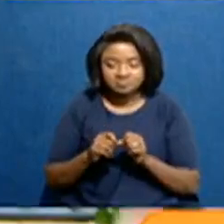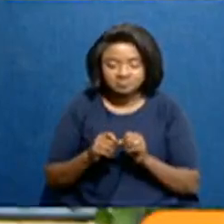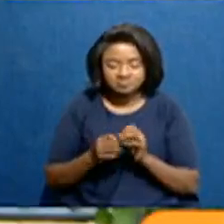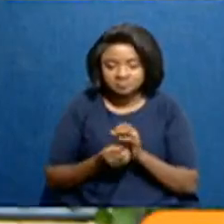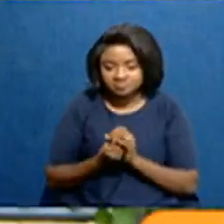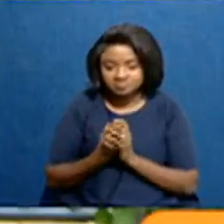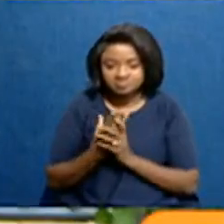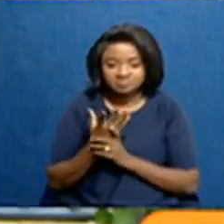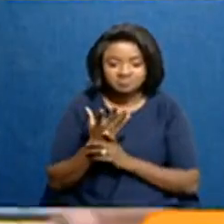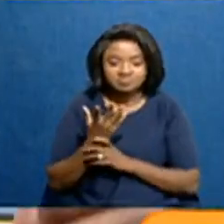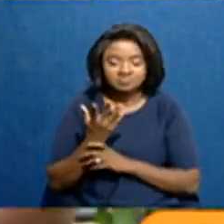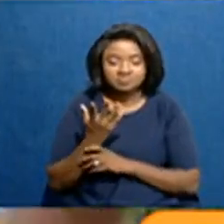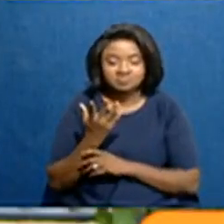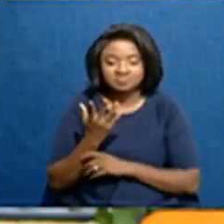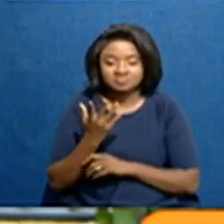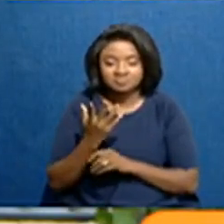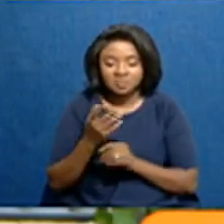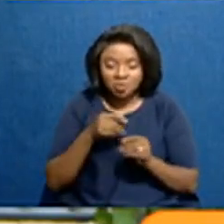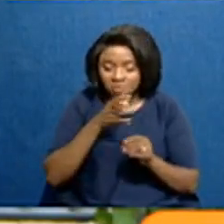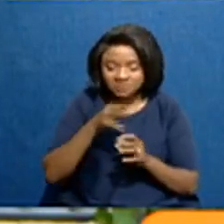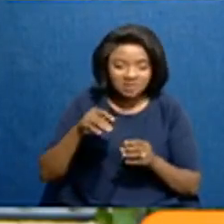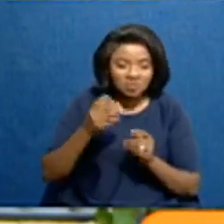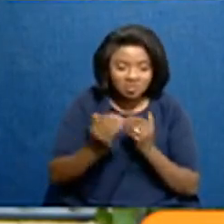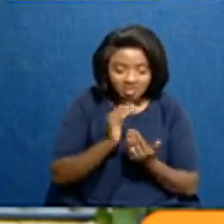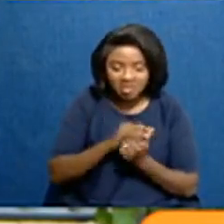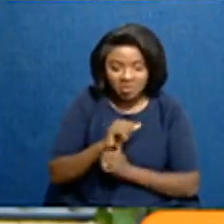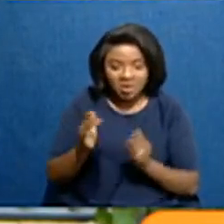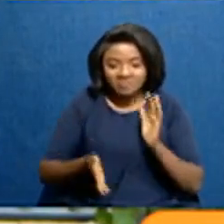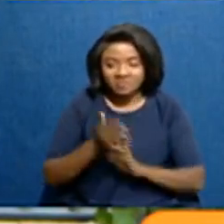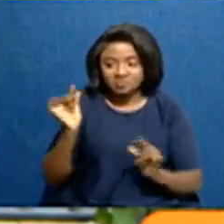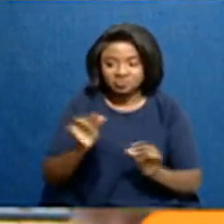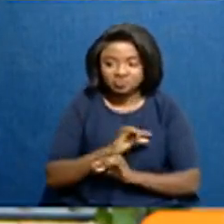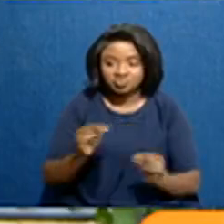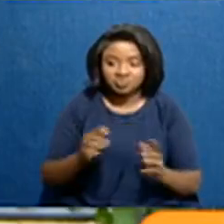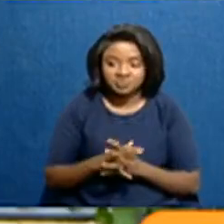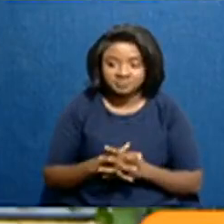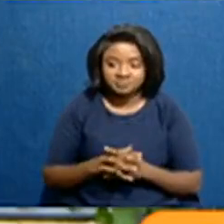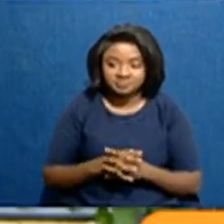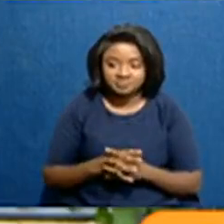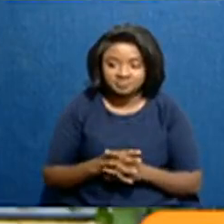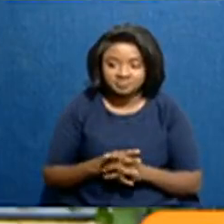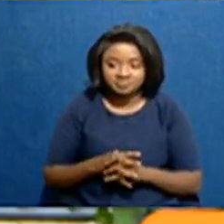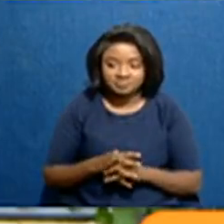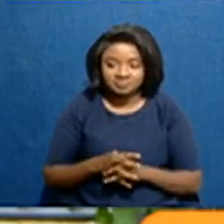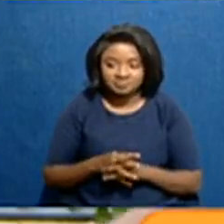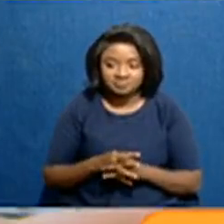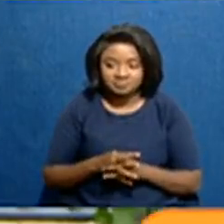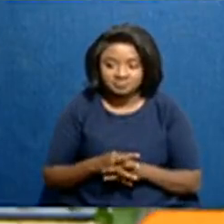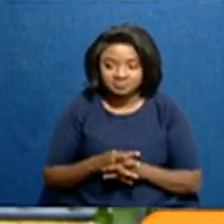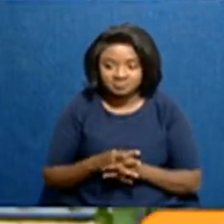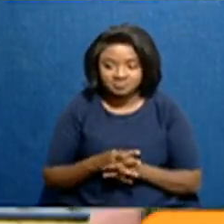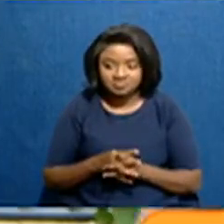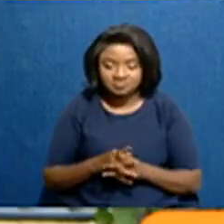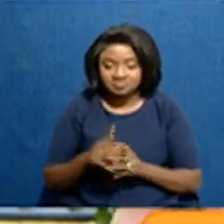dakika chache sana. Ni binadamu na ile napsa kile tumezoea ya mgongo. Huyu jamaa anakaa 1-2 hours kufanya kazi, imefanya